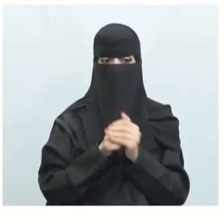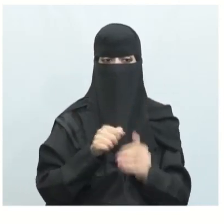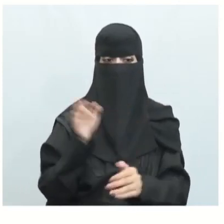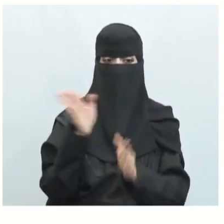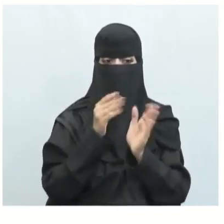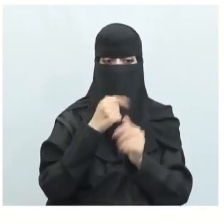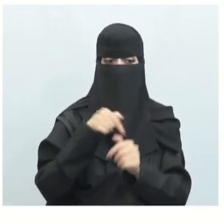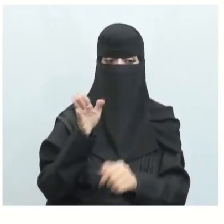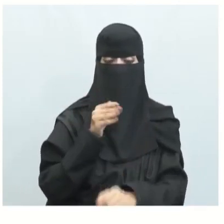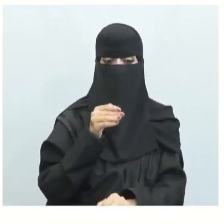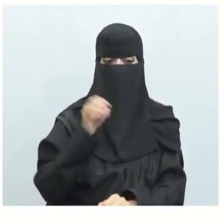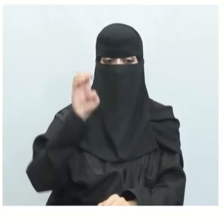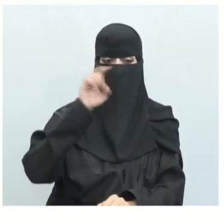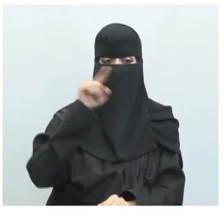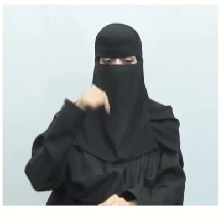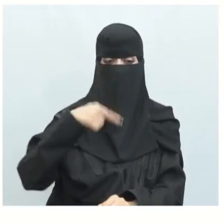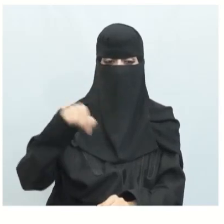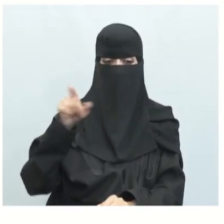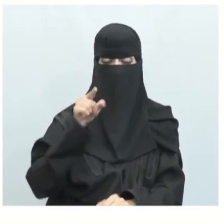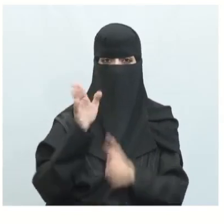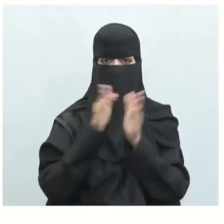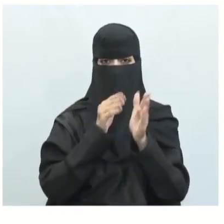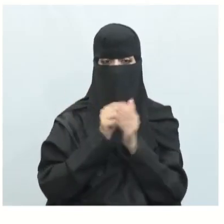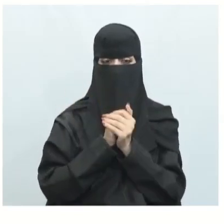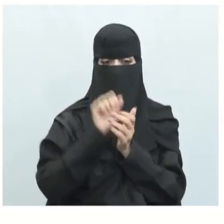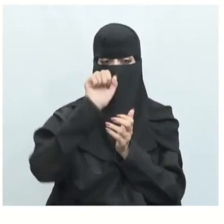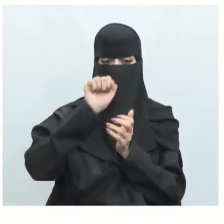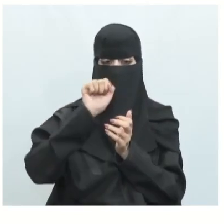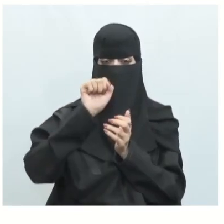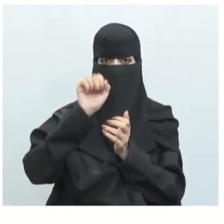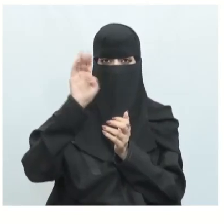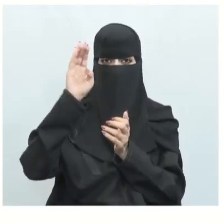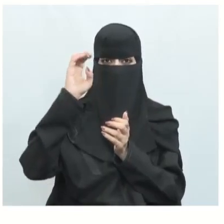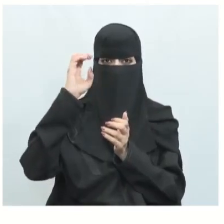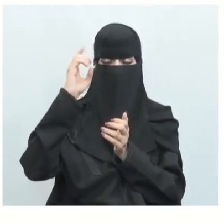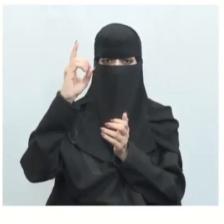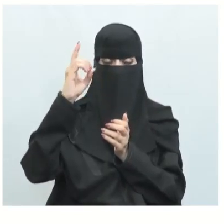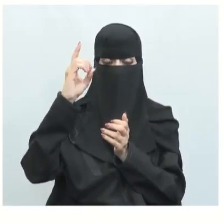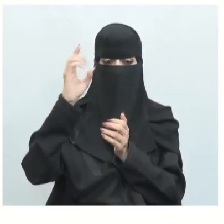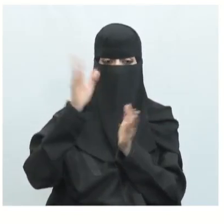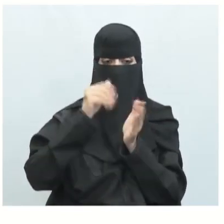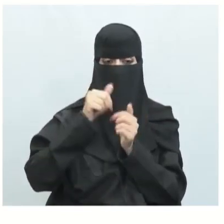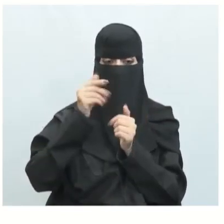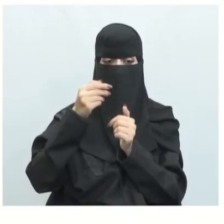حواف هذا هو التعريف لدينا هنا هنا لدينا داله لانشاء